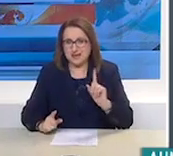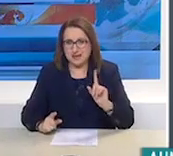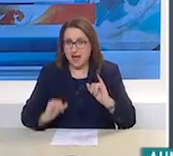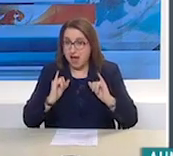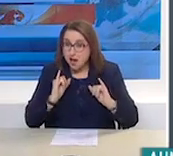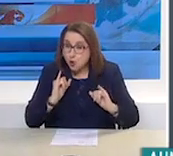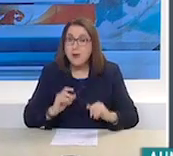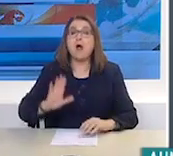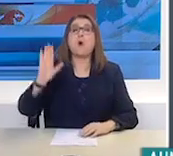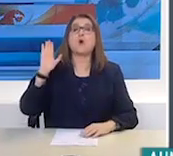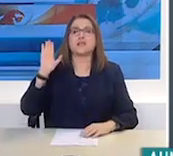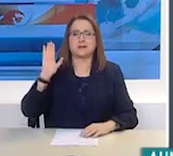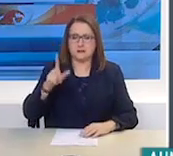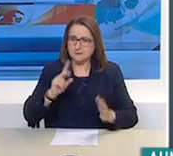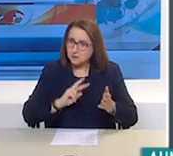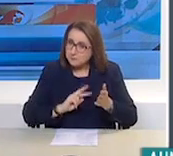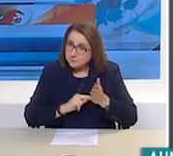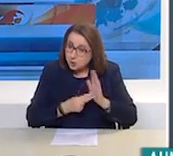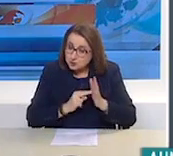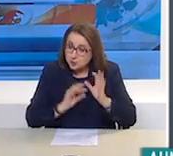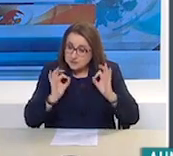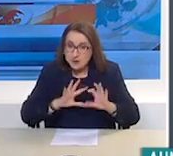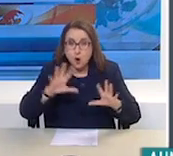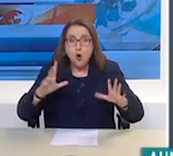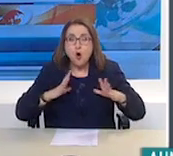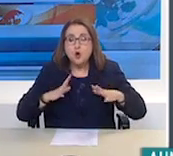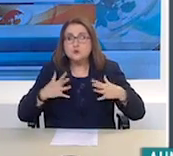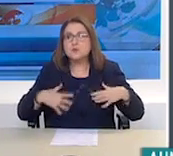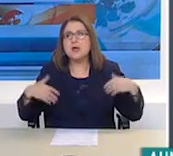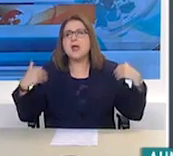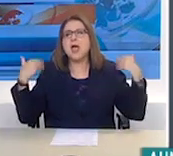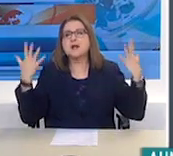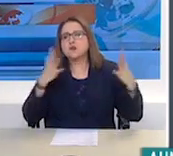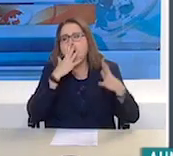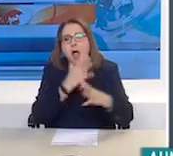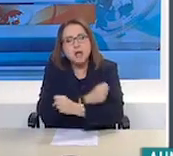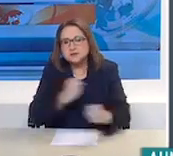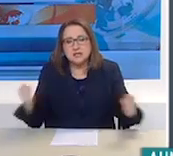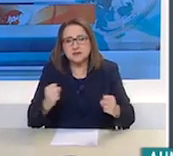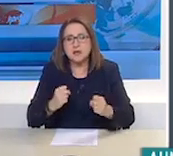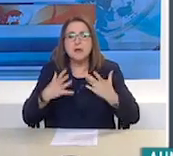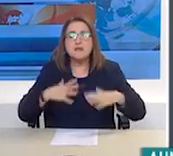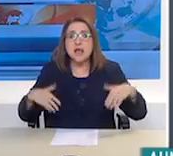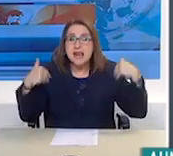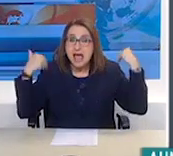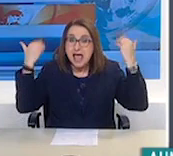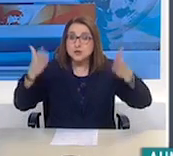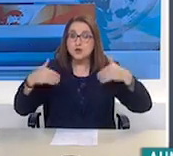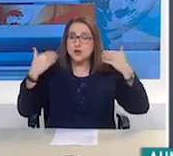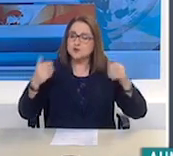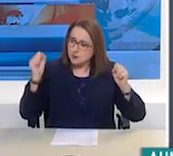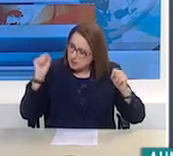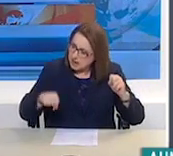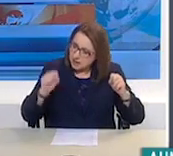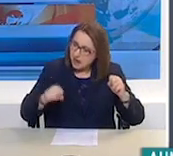να μας οδηγήσει σε οπισθοχώρηση. Καταλαβαίνω τη λαχτάρα του κόσμου για έξοδο και εκτόνωση, αλλά αυτό, επαναλαμβάνω, θα πρέπει να γίνει με